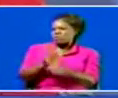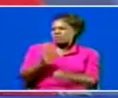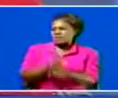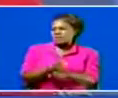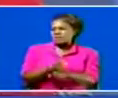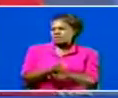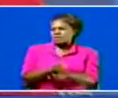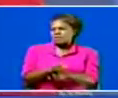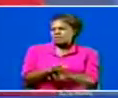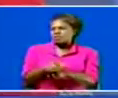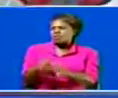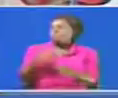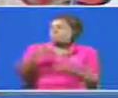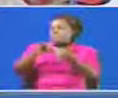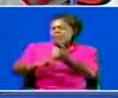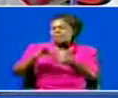paka kwa Hamisi.